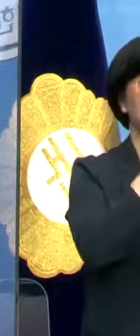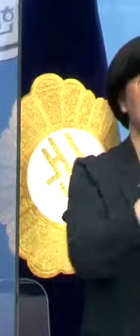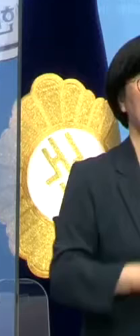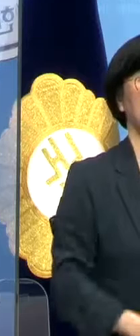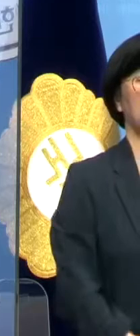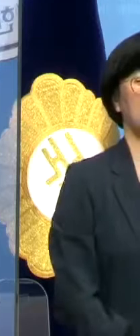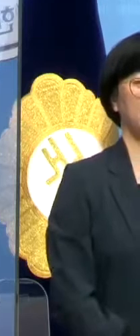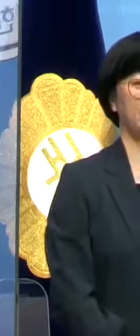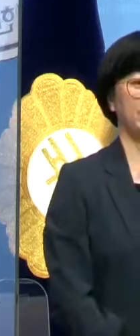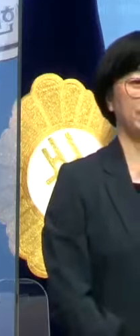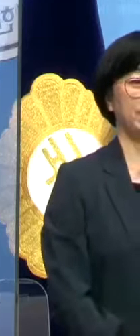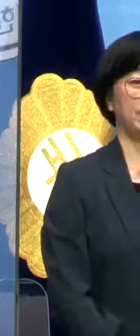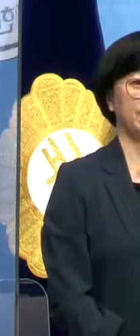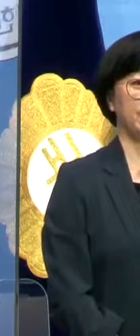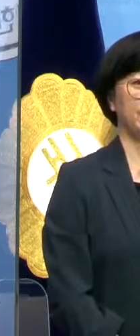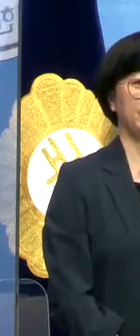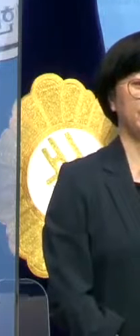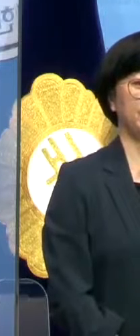것입니다